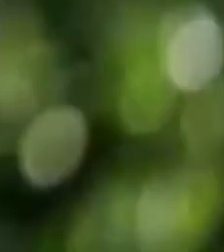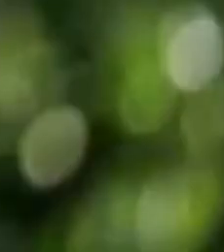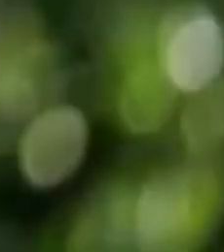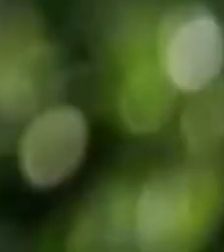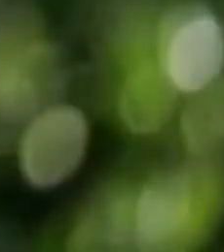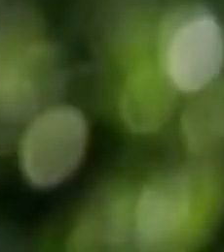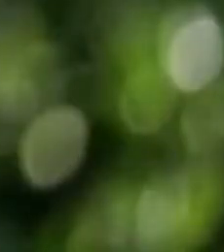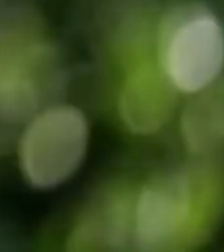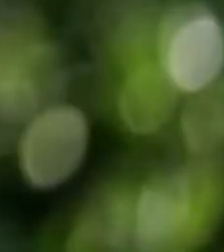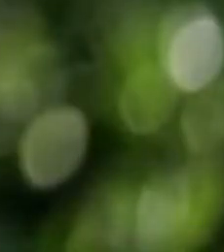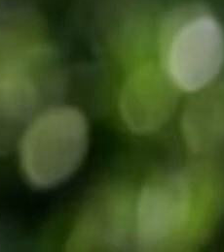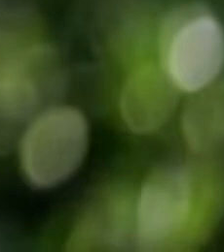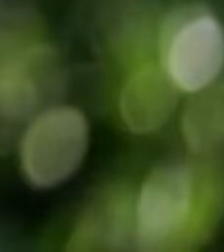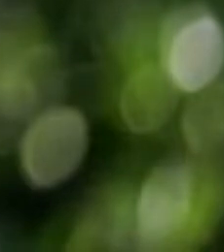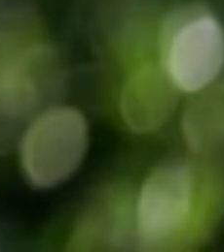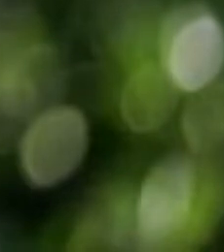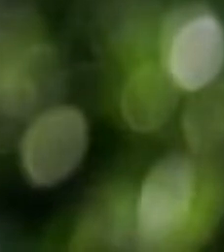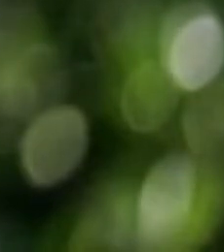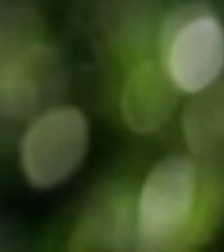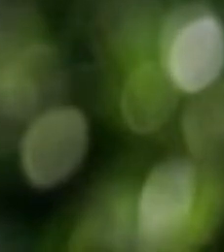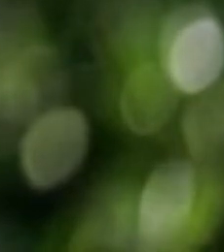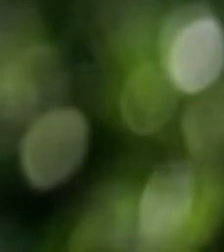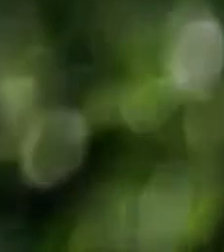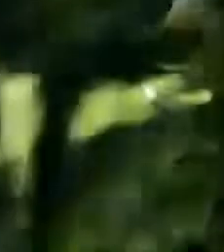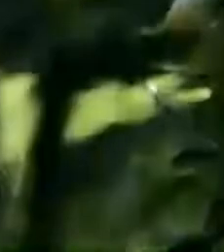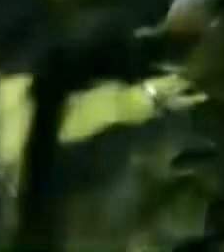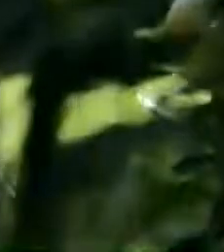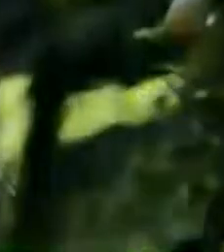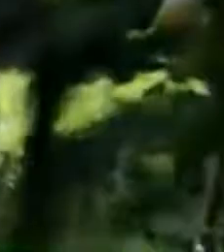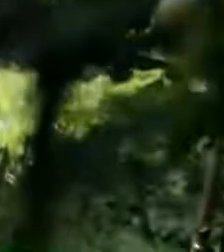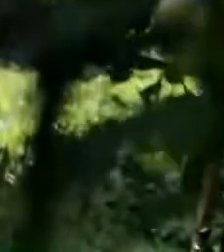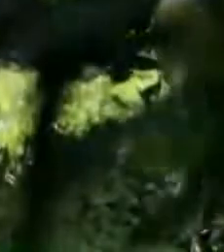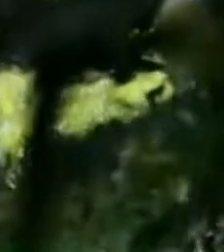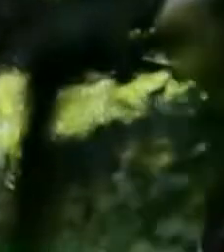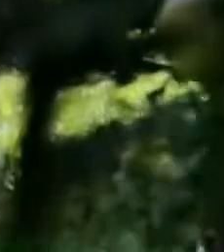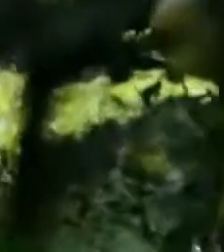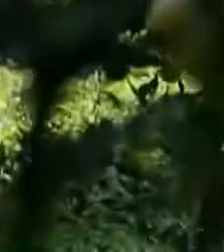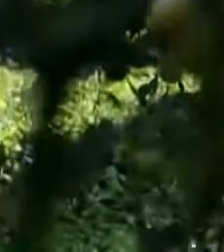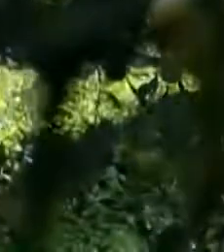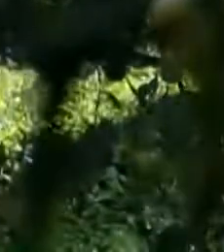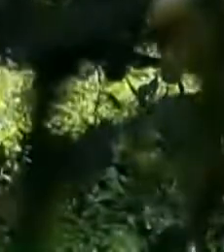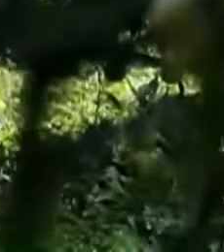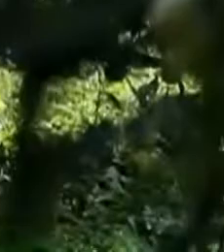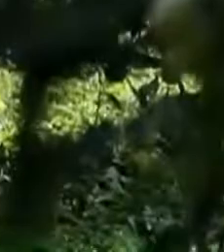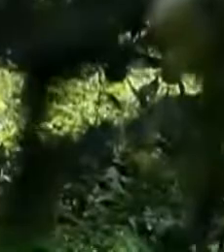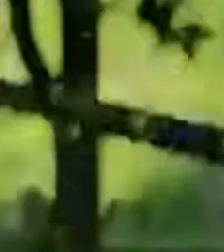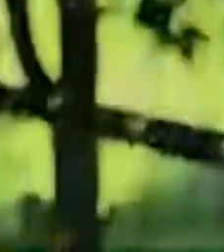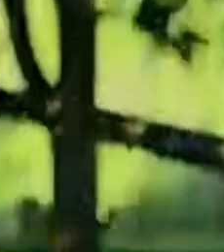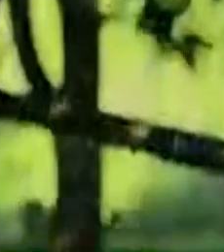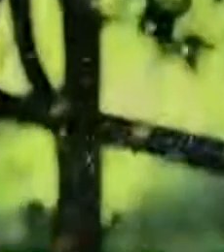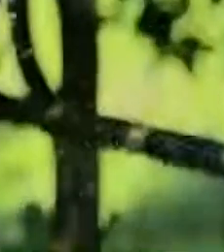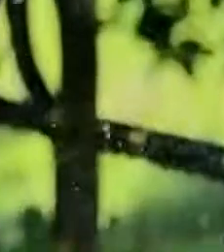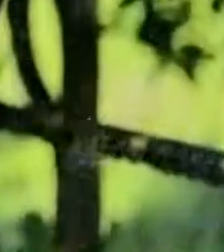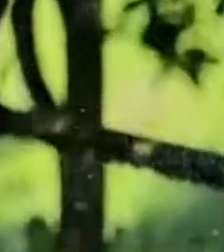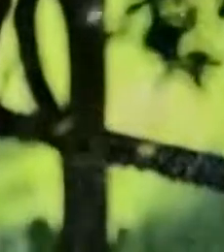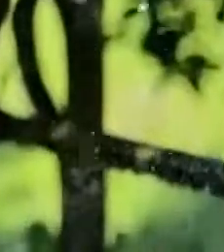ามพอไปถึงอายก็ฟังเอิ้นถามพอไปถึงอายก็ฟังเ